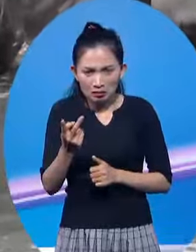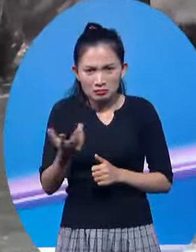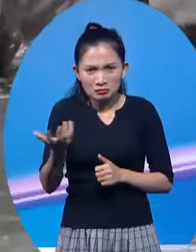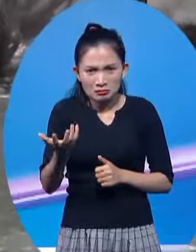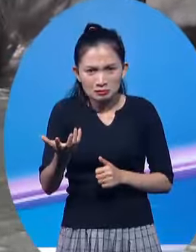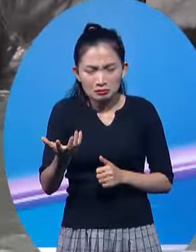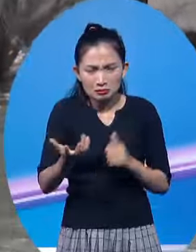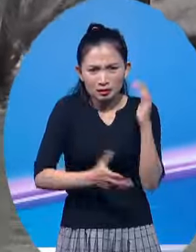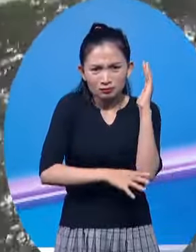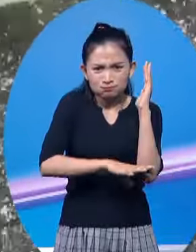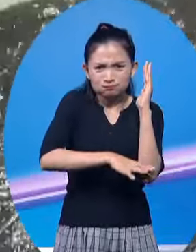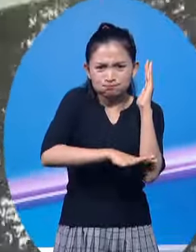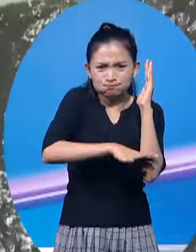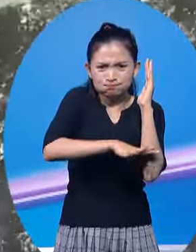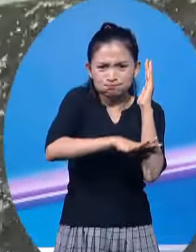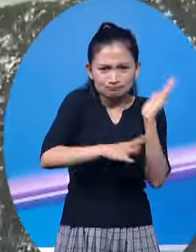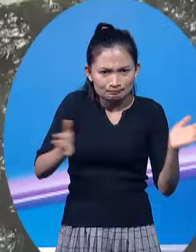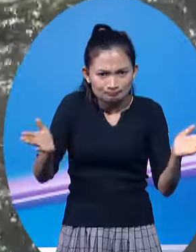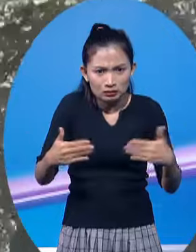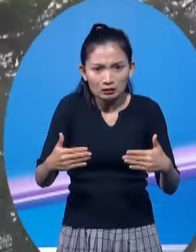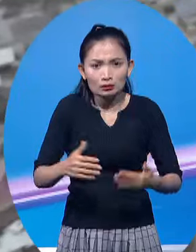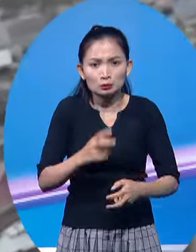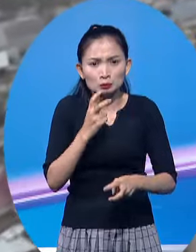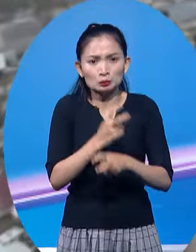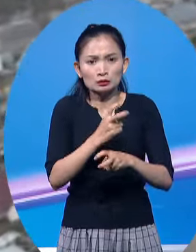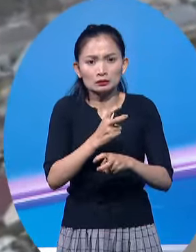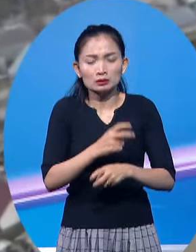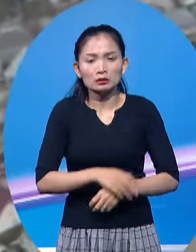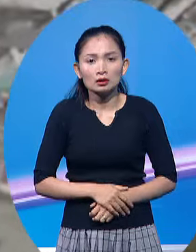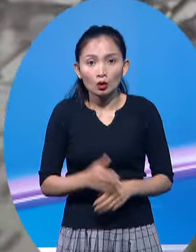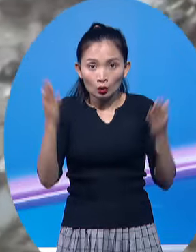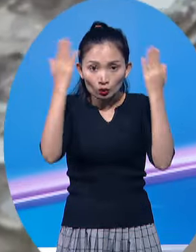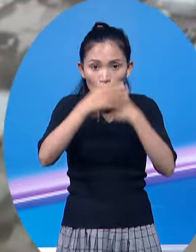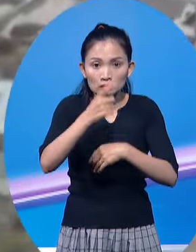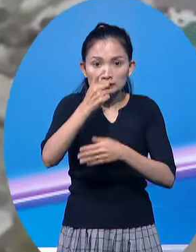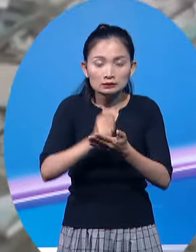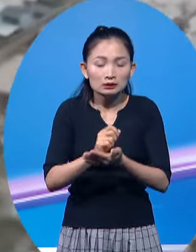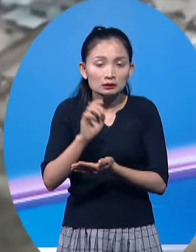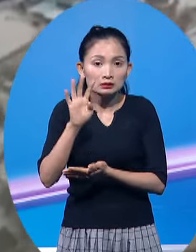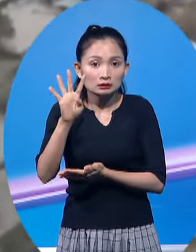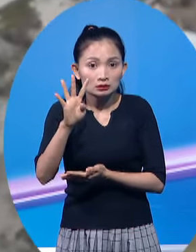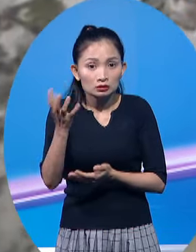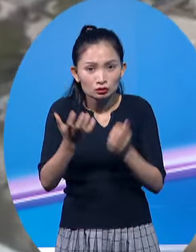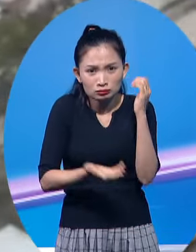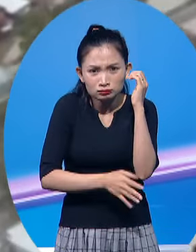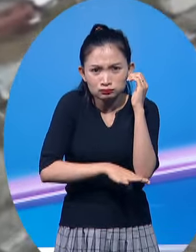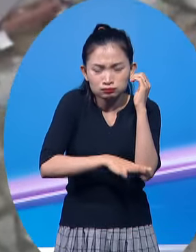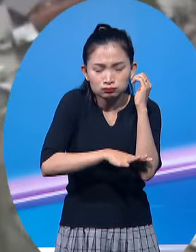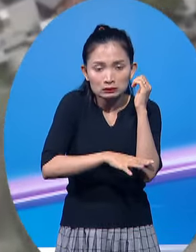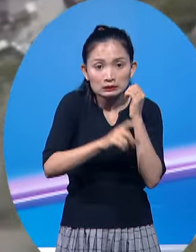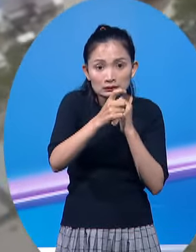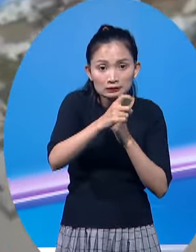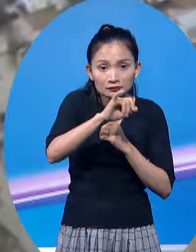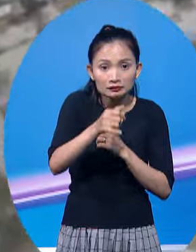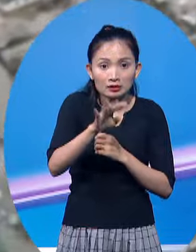dần nhiều mét lên mức cao nhất từng được ghi nhận đêm 9 tháng mng nước sông uran tại thành phố orenburg đã đạt m